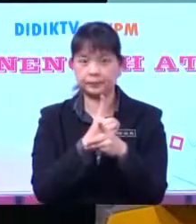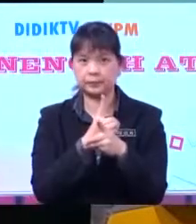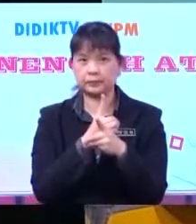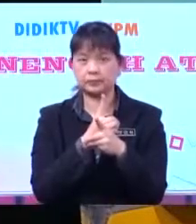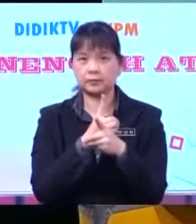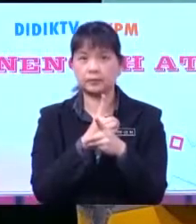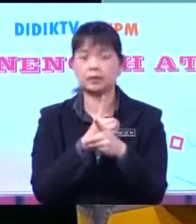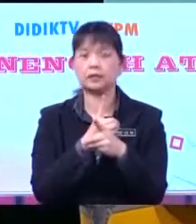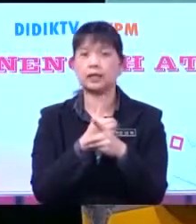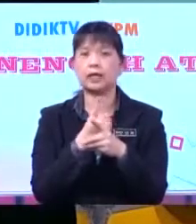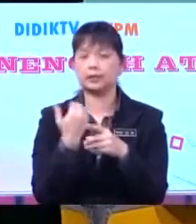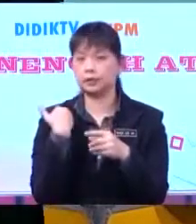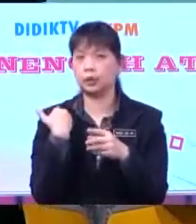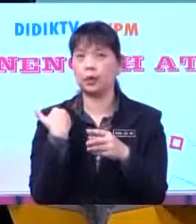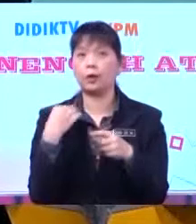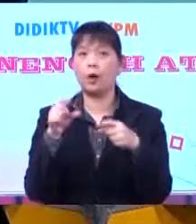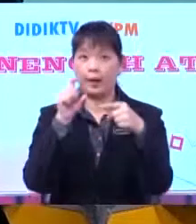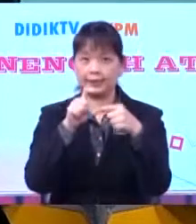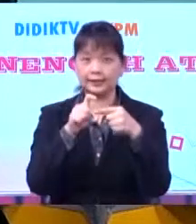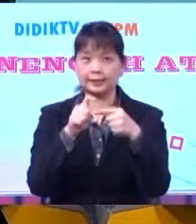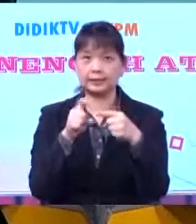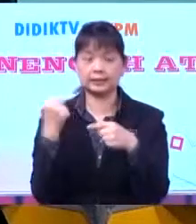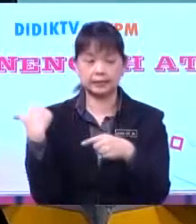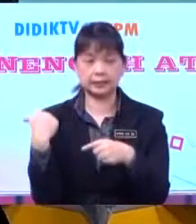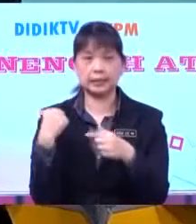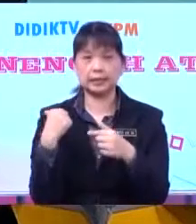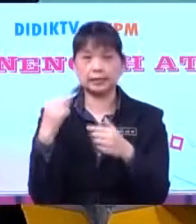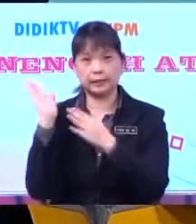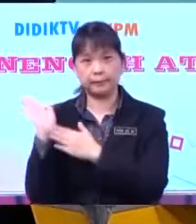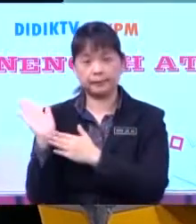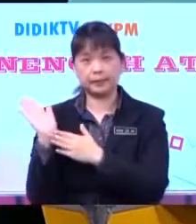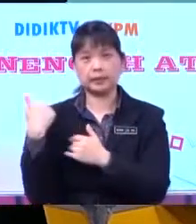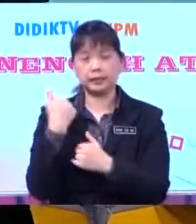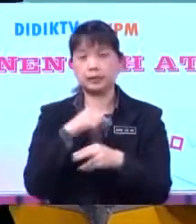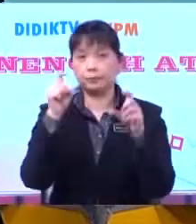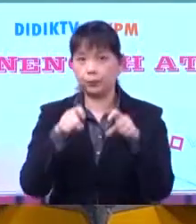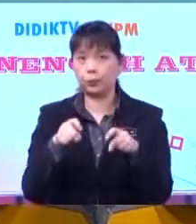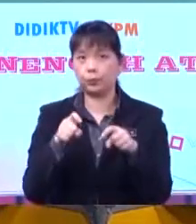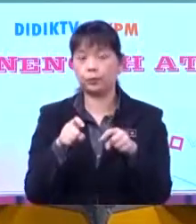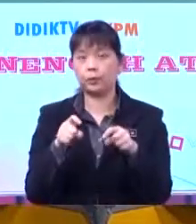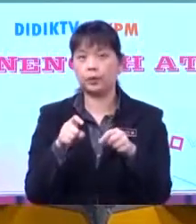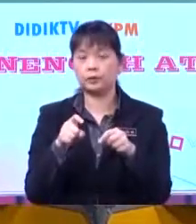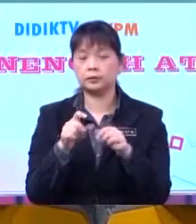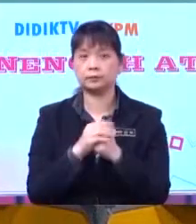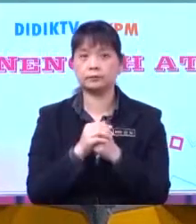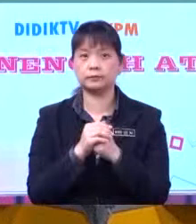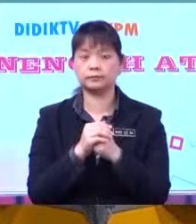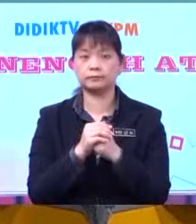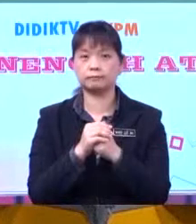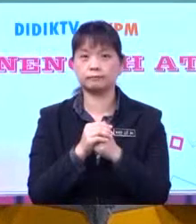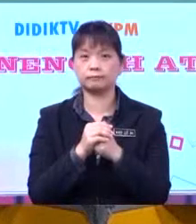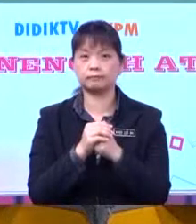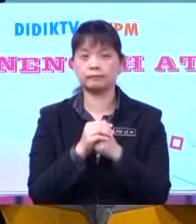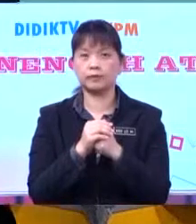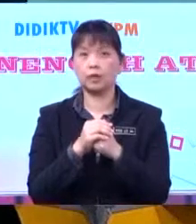bagi pandai Oke jadi dekat sini untuk menjeda tahunan kita hanya perlu buat yang Cukai cecak Sira